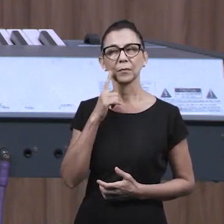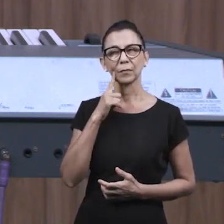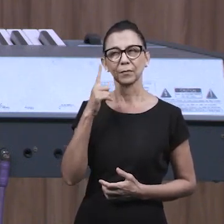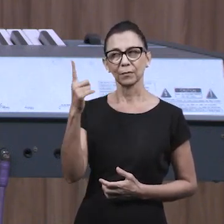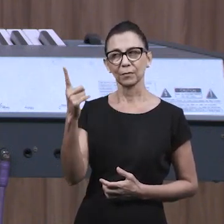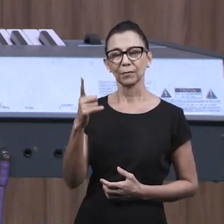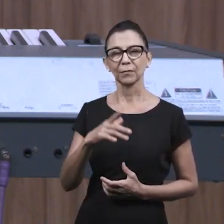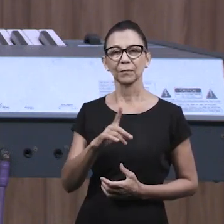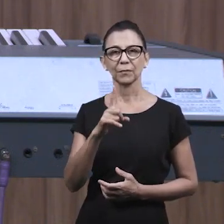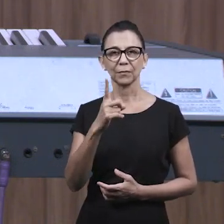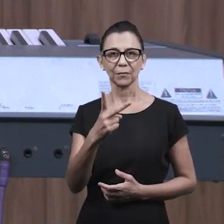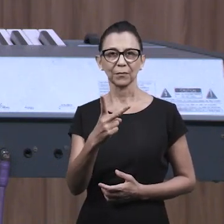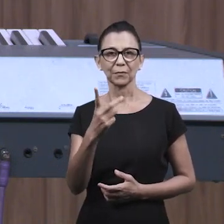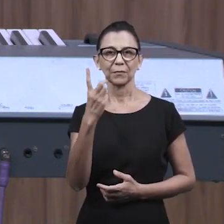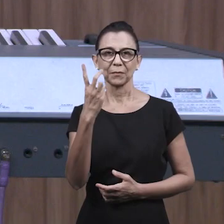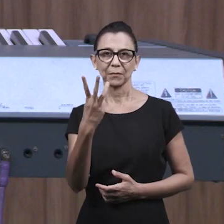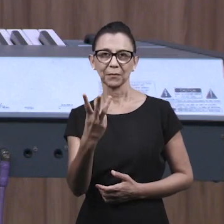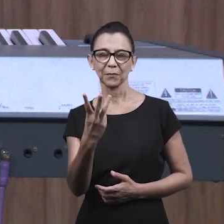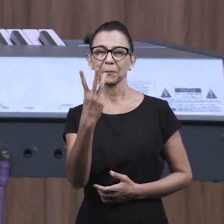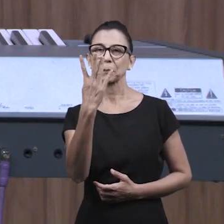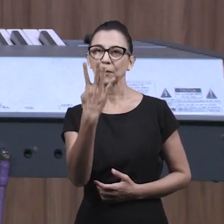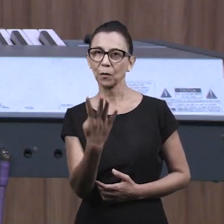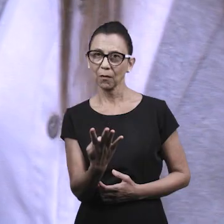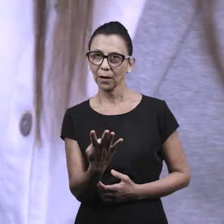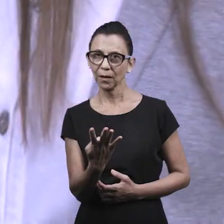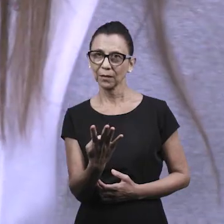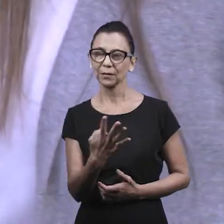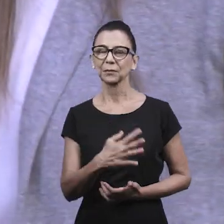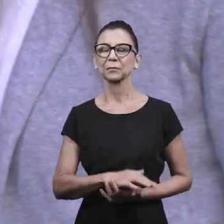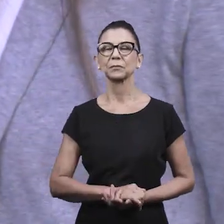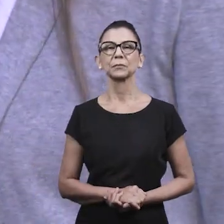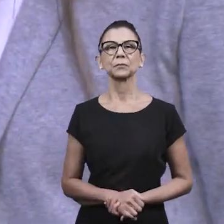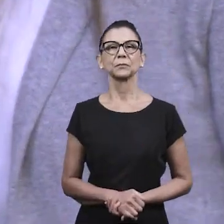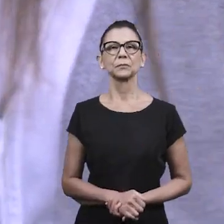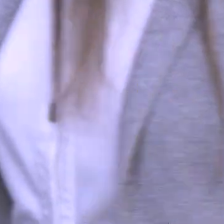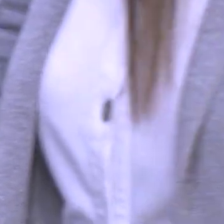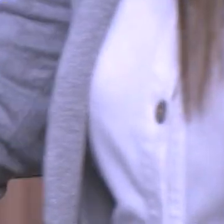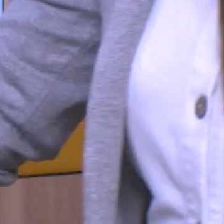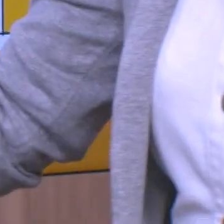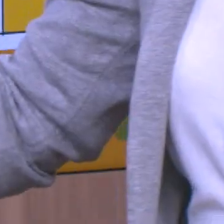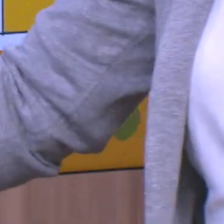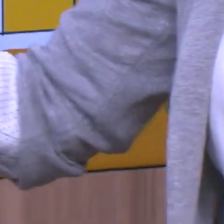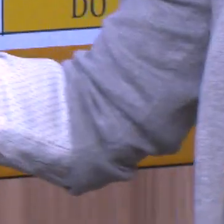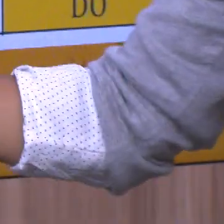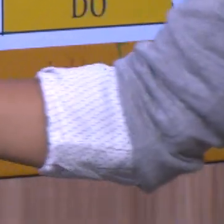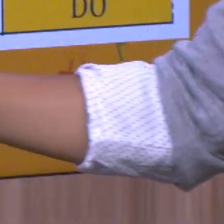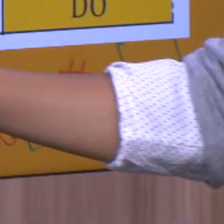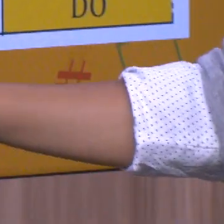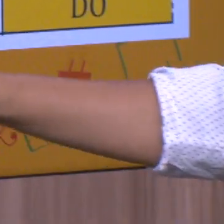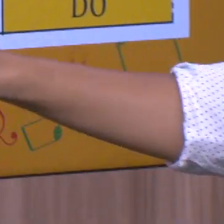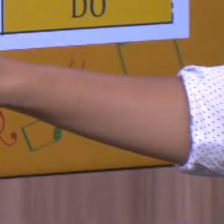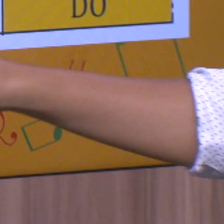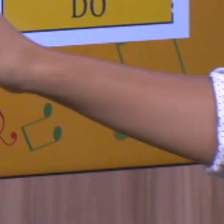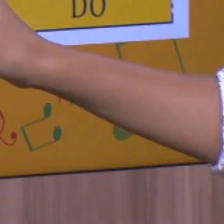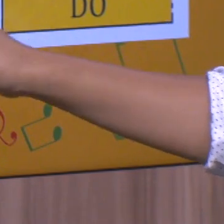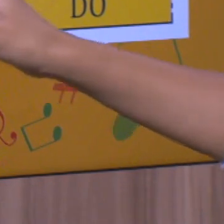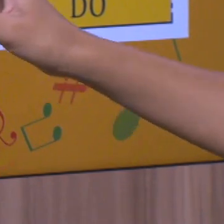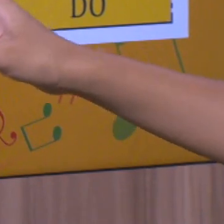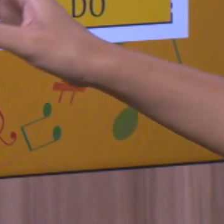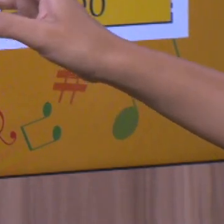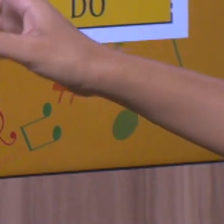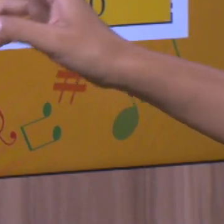Allons-y. 1, 2, 3, 4. 4. Dó, dó, ré, mi, sol, sol, ré, ré,